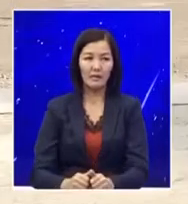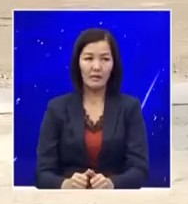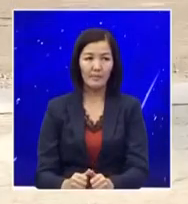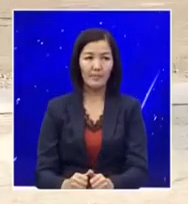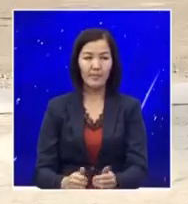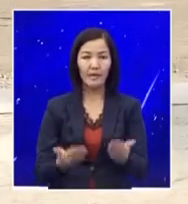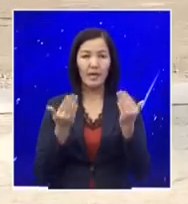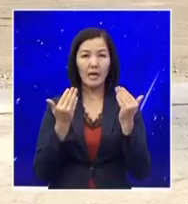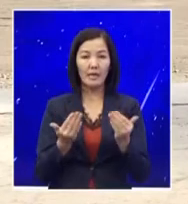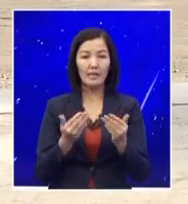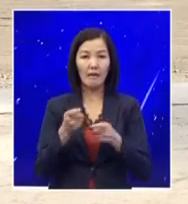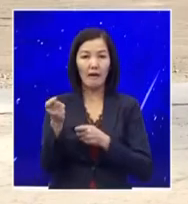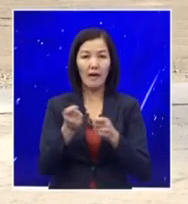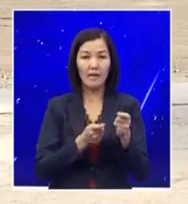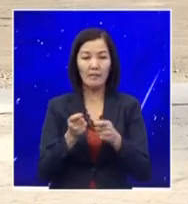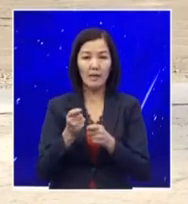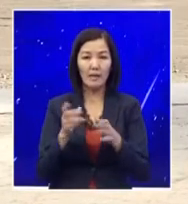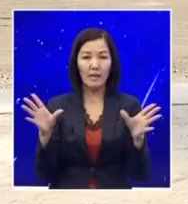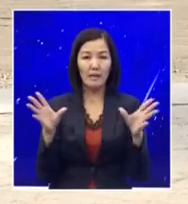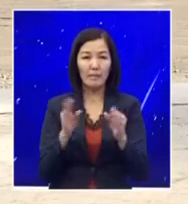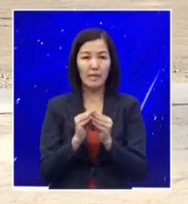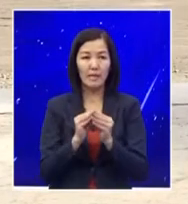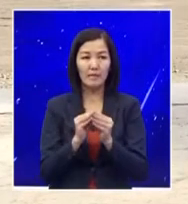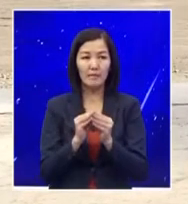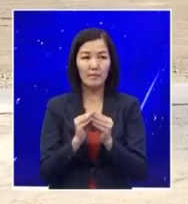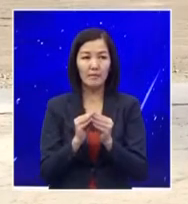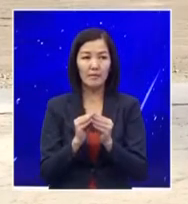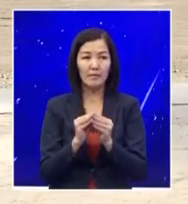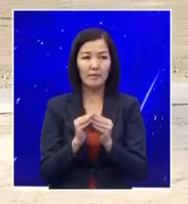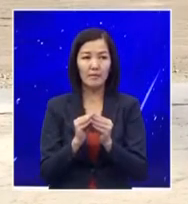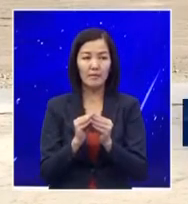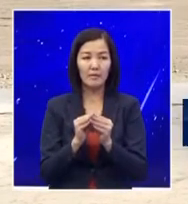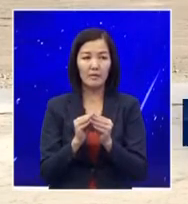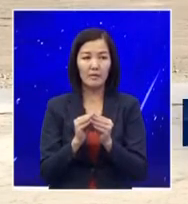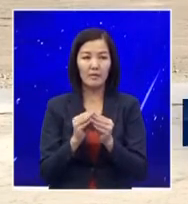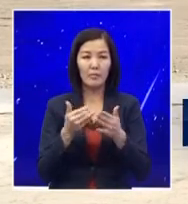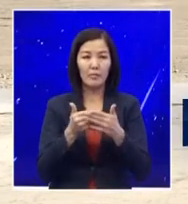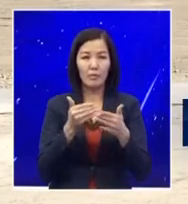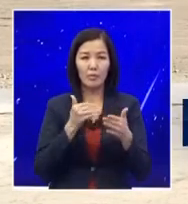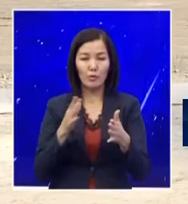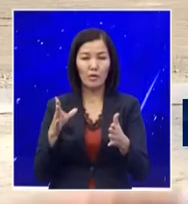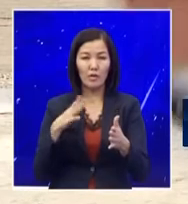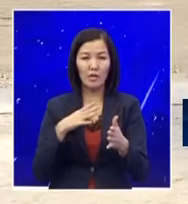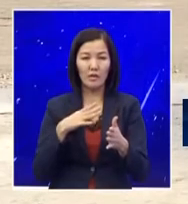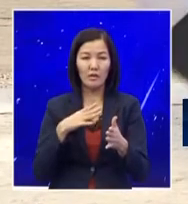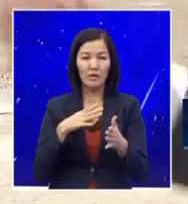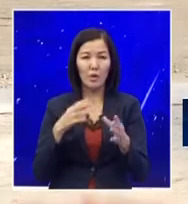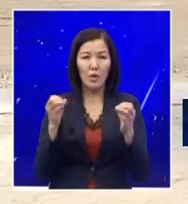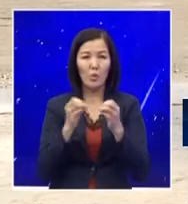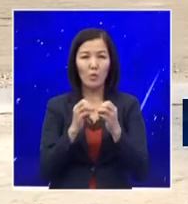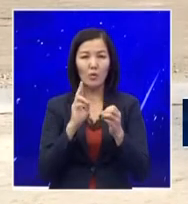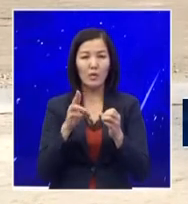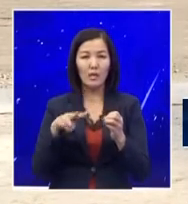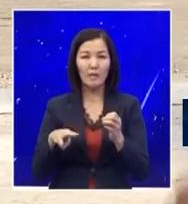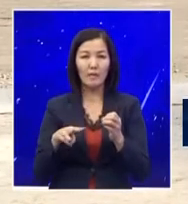Қазір мана біз акимат бірлесіп, ол ана бұрынғы поля фильтрация дейміз ғой, соны 10 километр мына